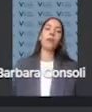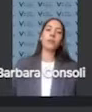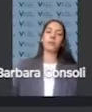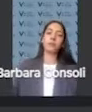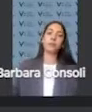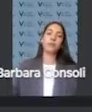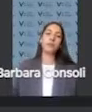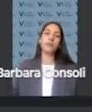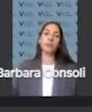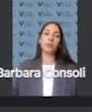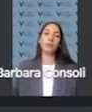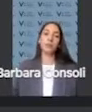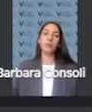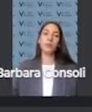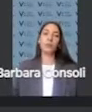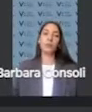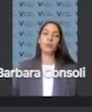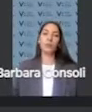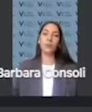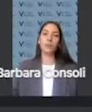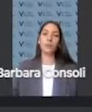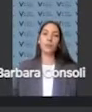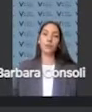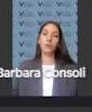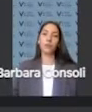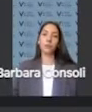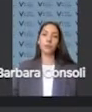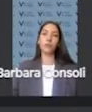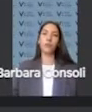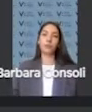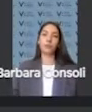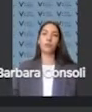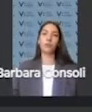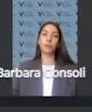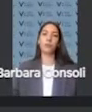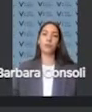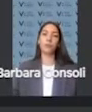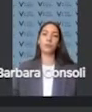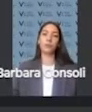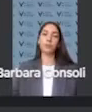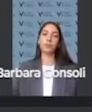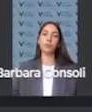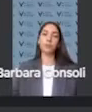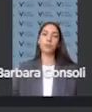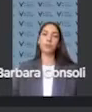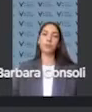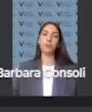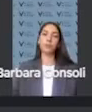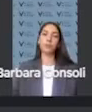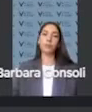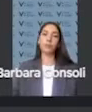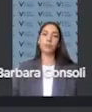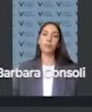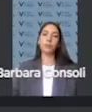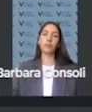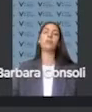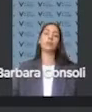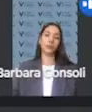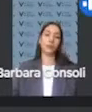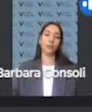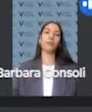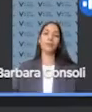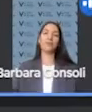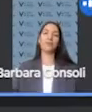delle aule del Dipartimento di Giurisprudenza. È tutto quanto più semplice, e questo qui vi consente di perdervi di meno,